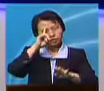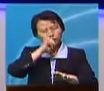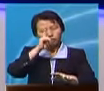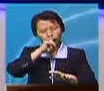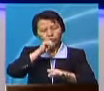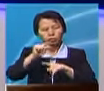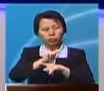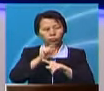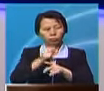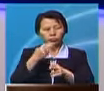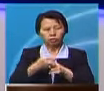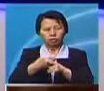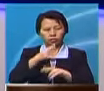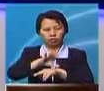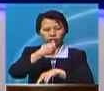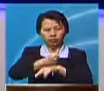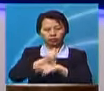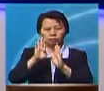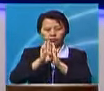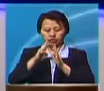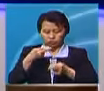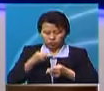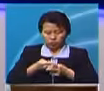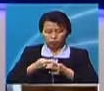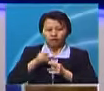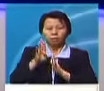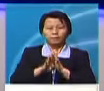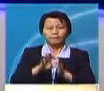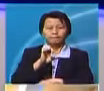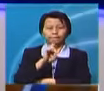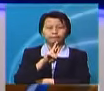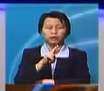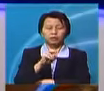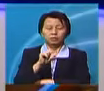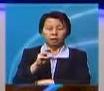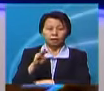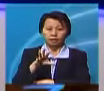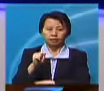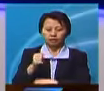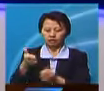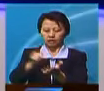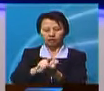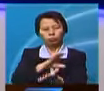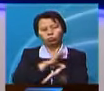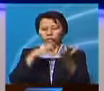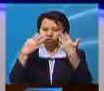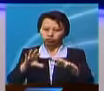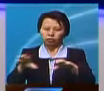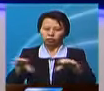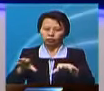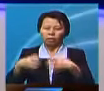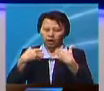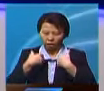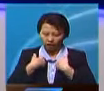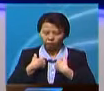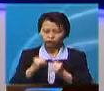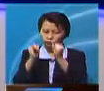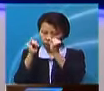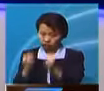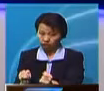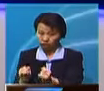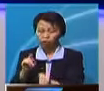yang menggunakan nama Pertubuhan Berita Nasional Malaysia bernama. Laporan polis sudah dibuat agensi berita itu dengan mendakwa terdapat